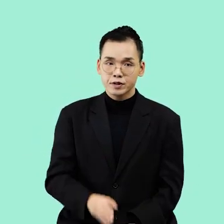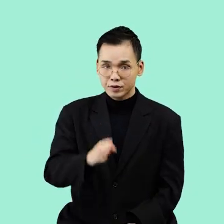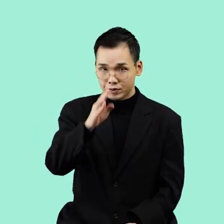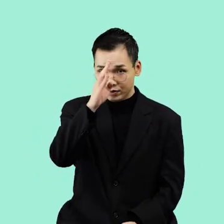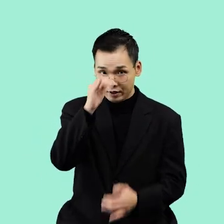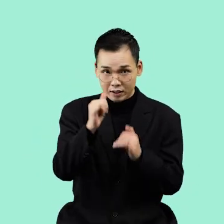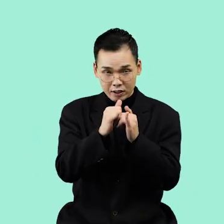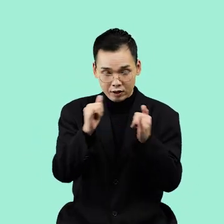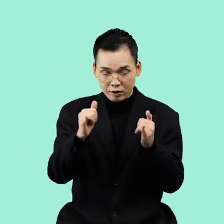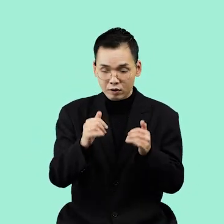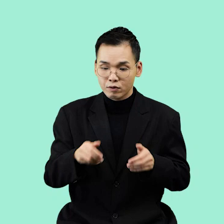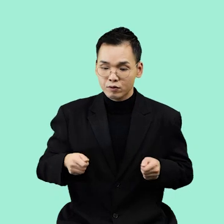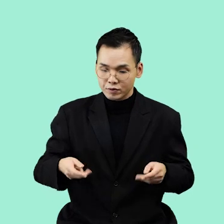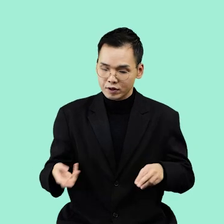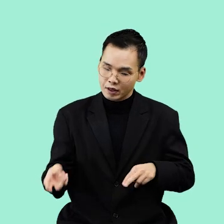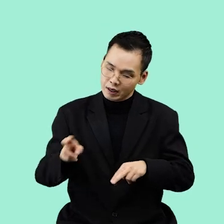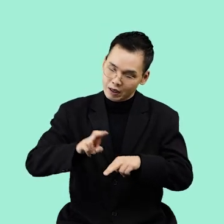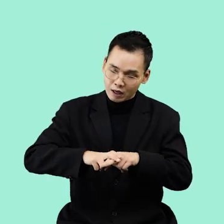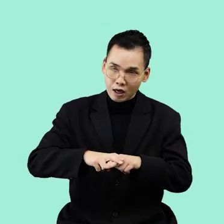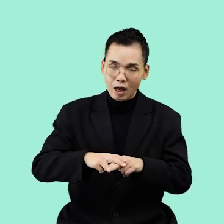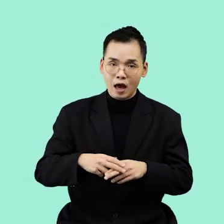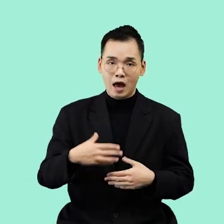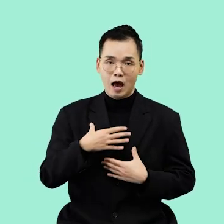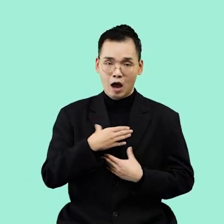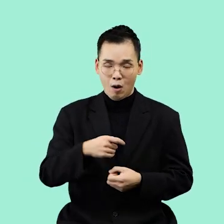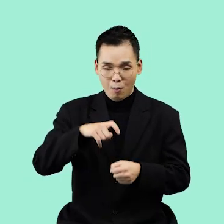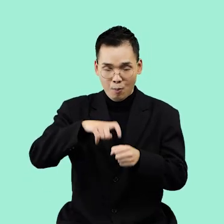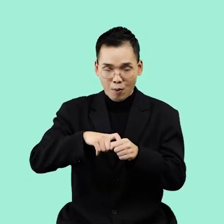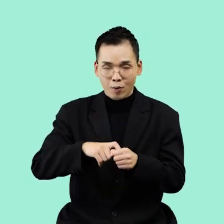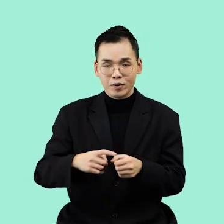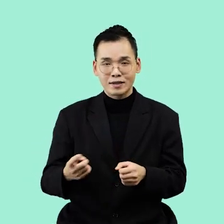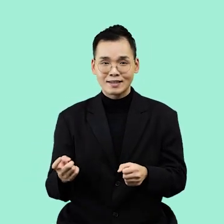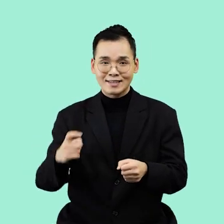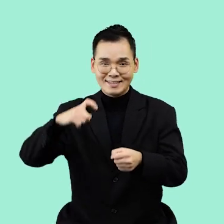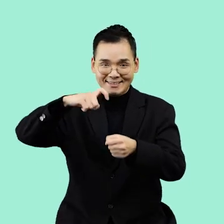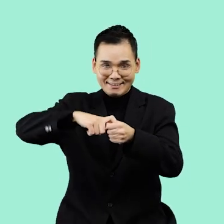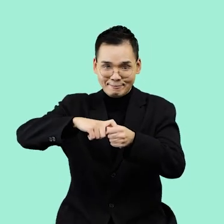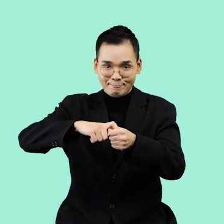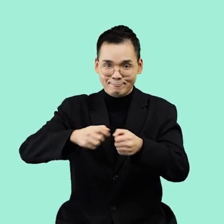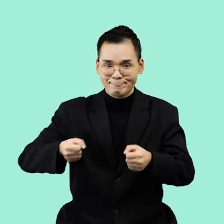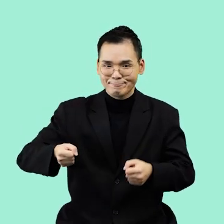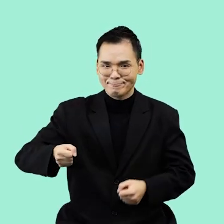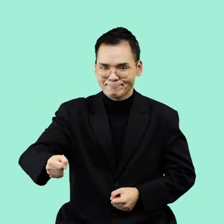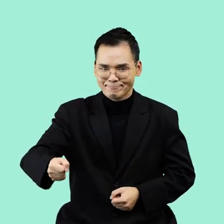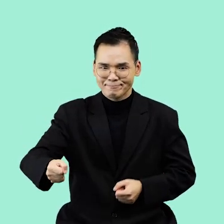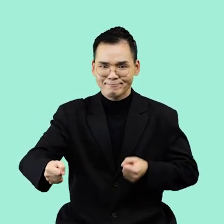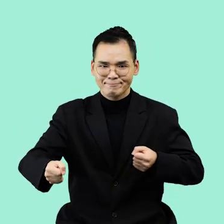환자가 휠체어를 탈 때 안전하게 탈 수 있도록 잠금 장치를 합니다.